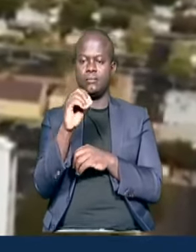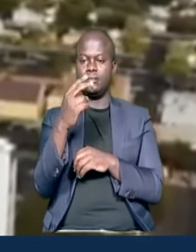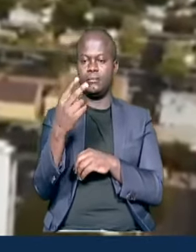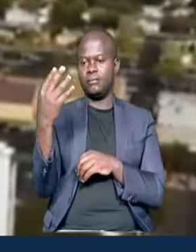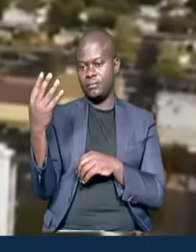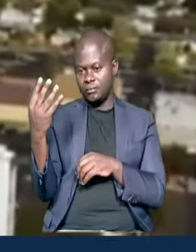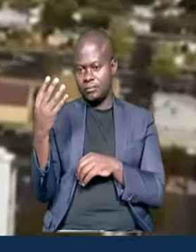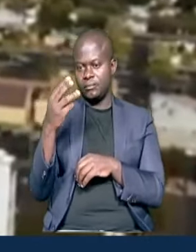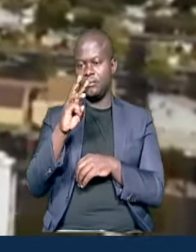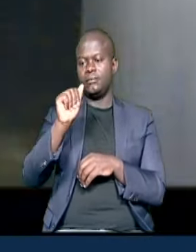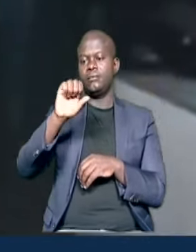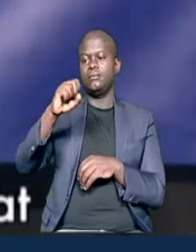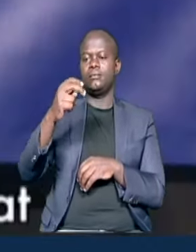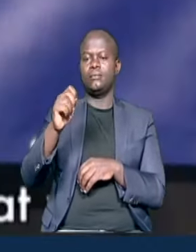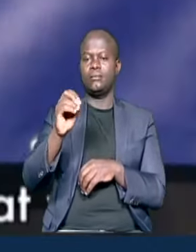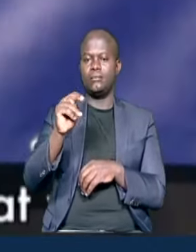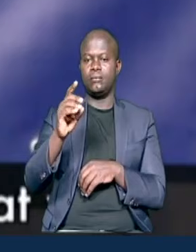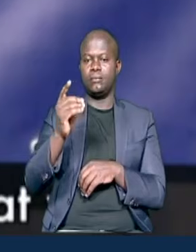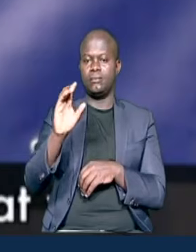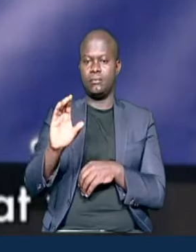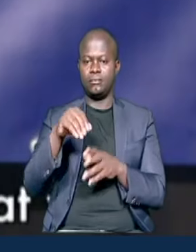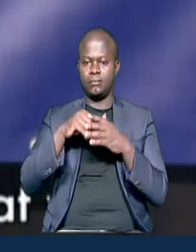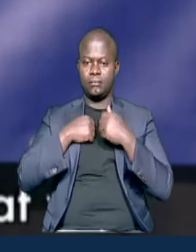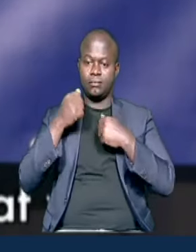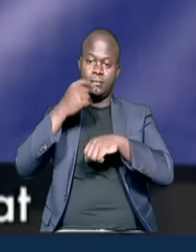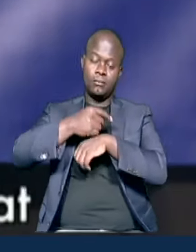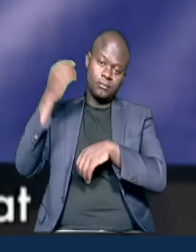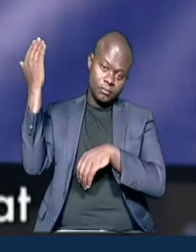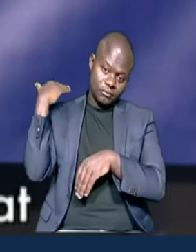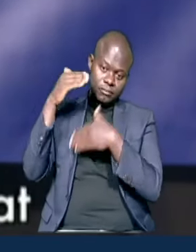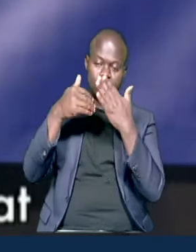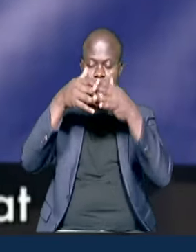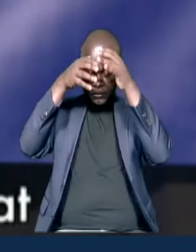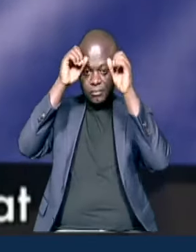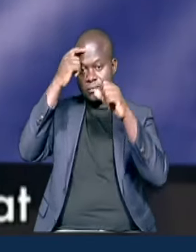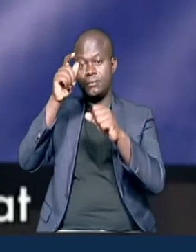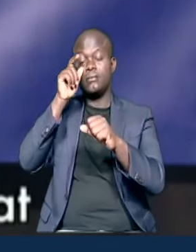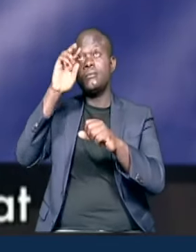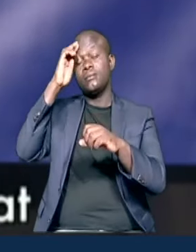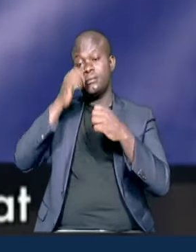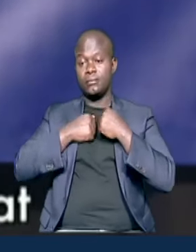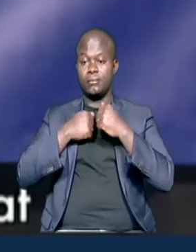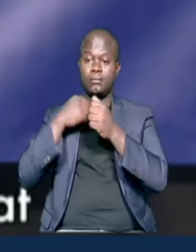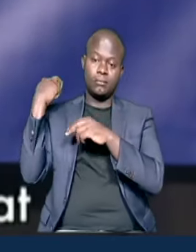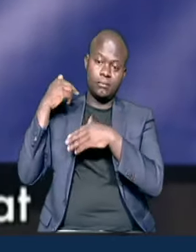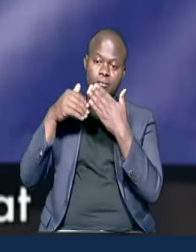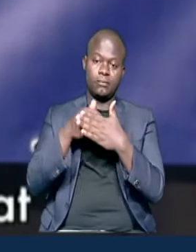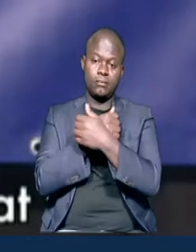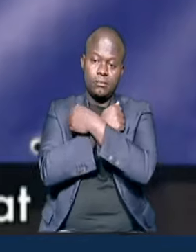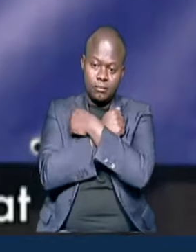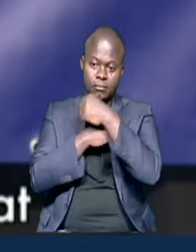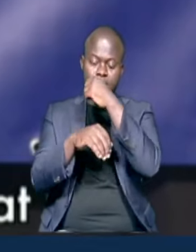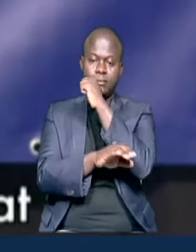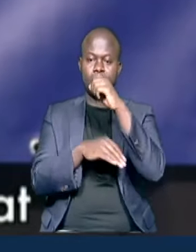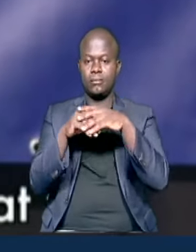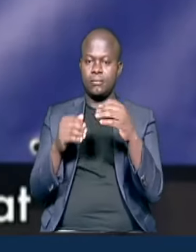2024 i Washington DC muri Rwanda Day heruka Perezida Kagame yibukije abanyarwanda ko ari inshingano zabo gukunda igihugu